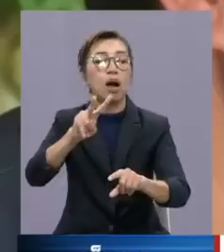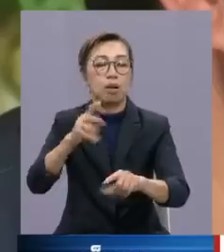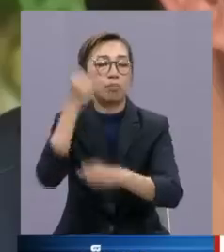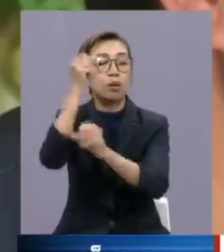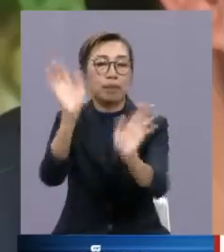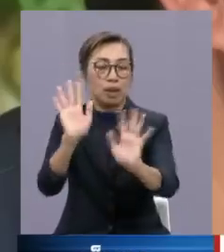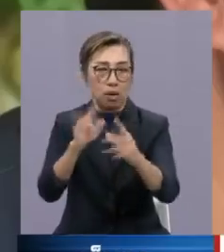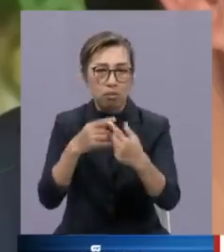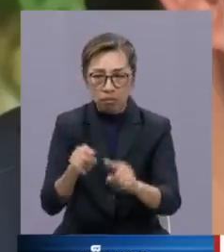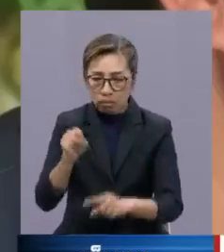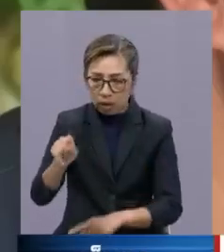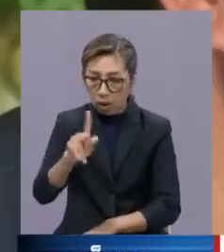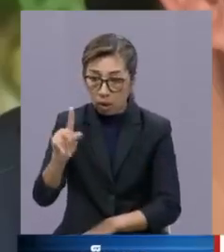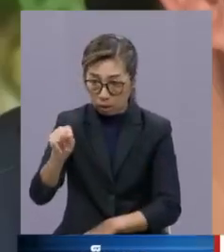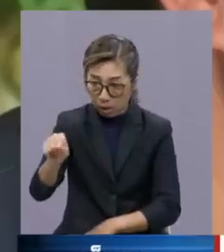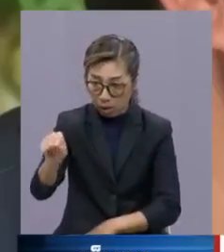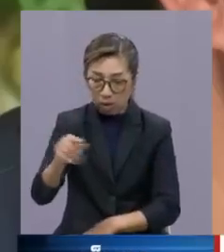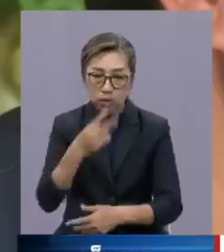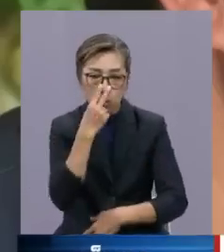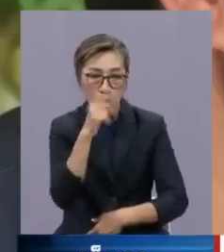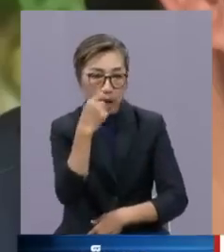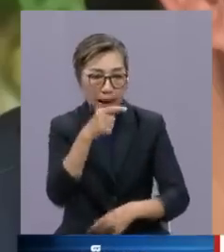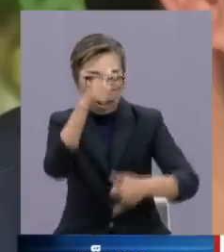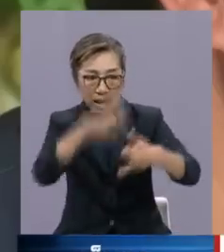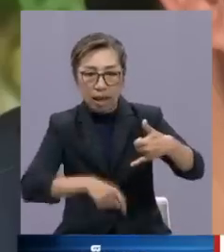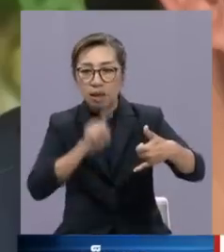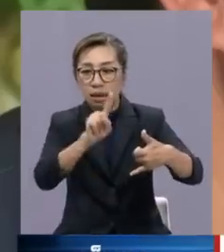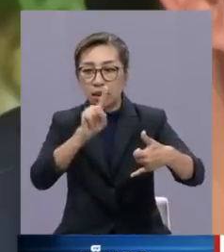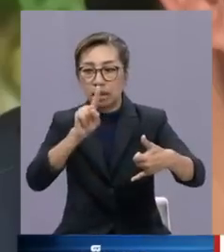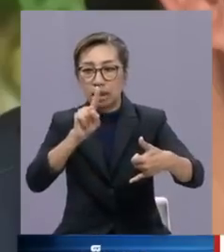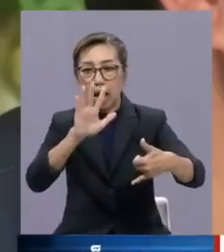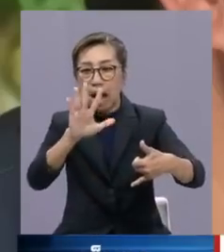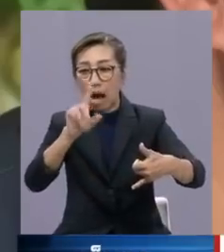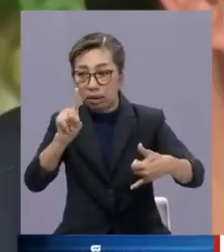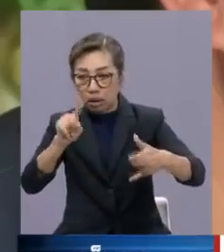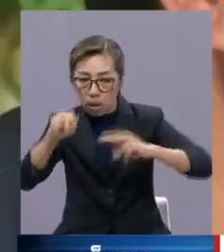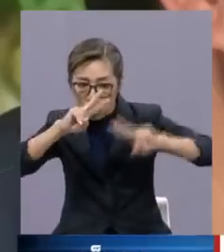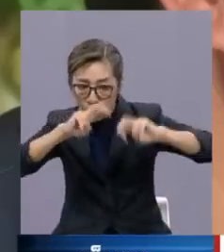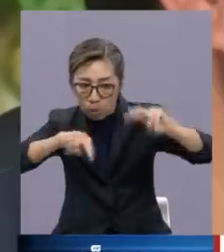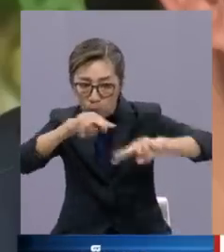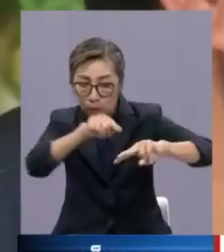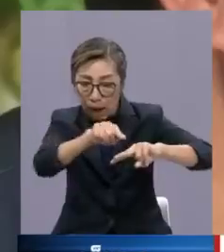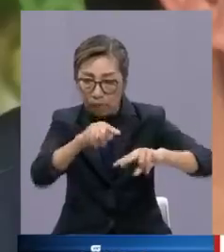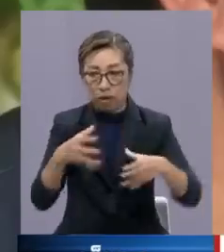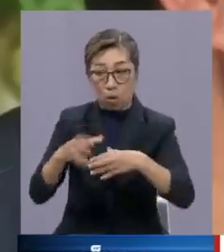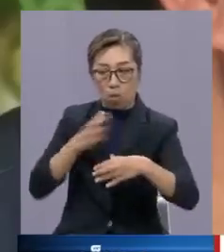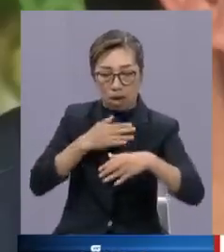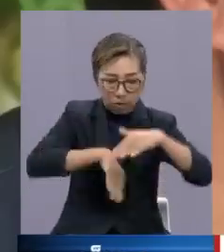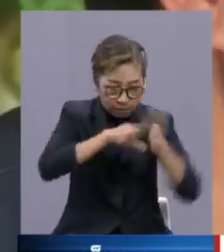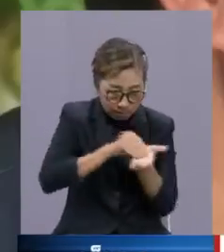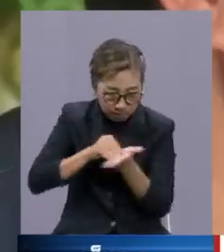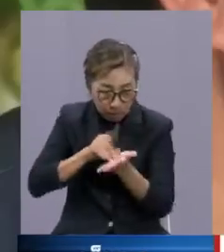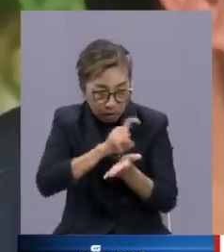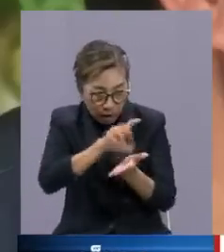มีการสอบสวนความผิดตามมาตรา151ทางกลุ่ม24มิถุนาประชาธิปไตยกำลังรวบรวมหลักฐานและความ